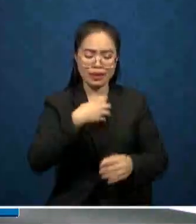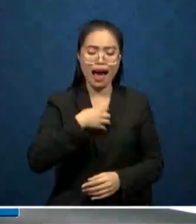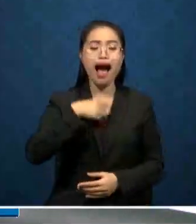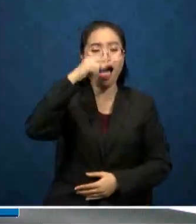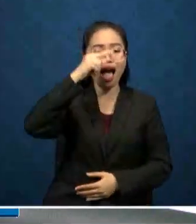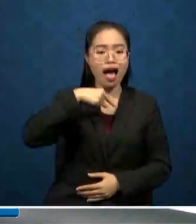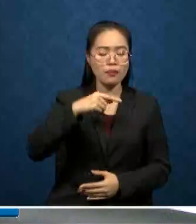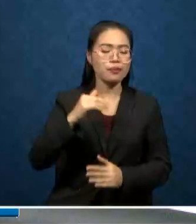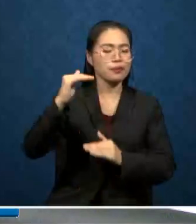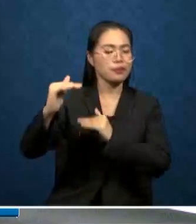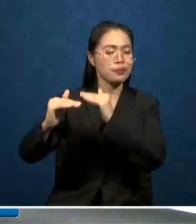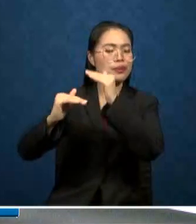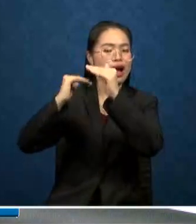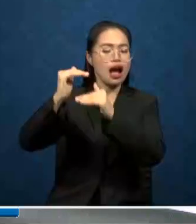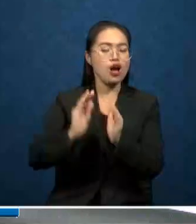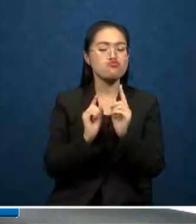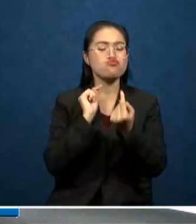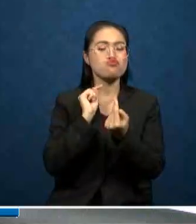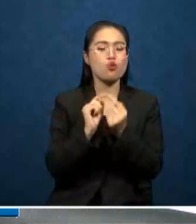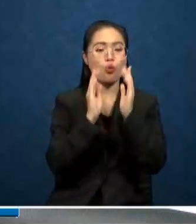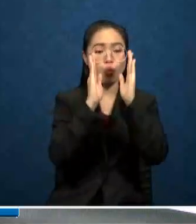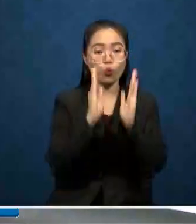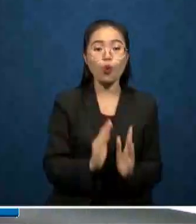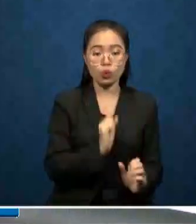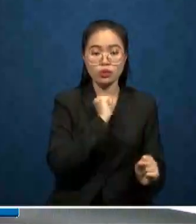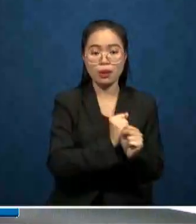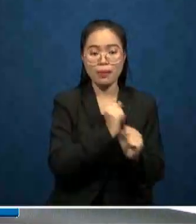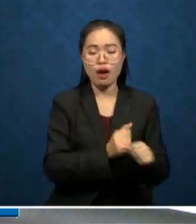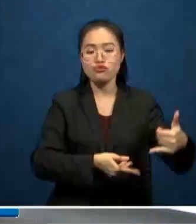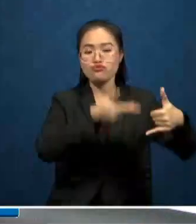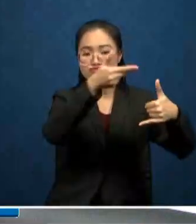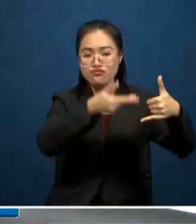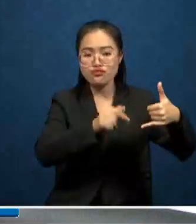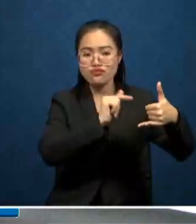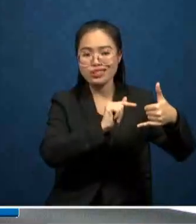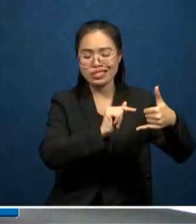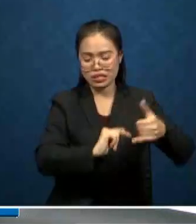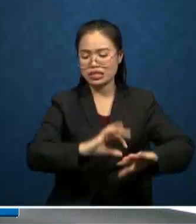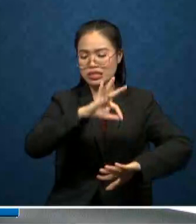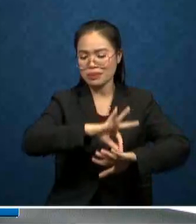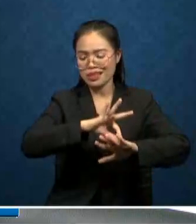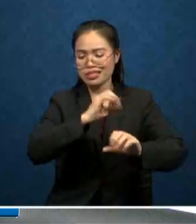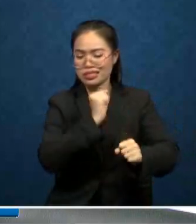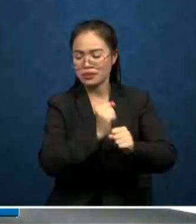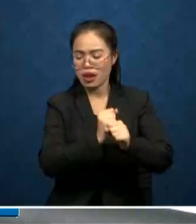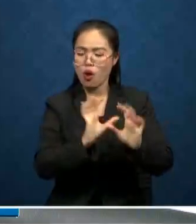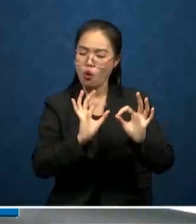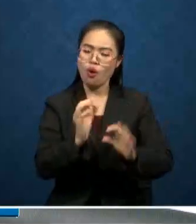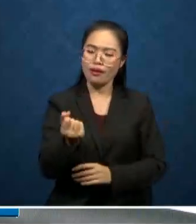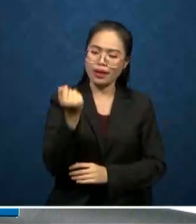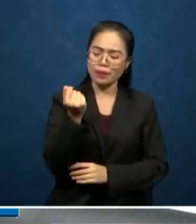ตัวตนของบุคลากรให้มีความมั่นคงต่อหน้าที่การงานนะคะและก็มี